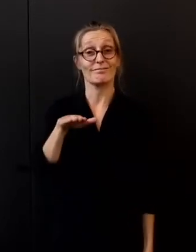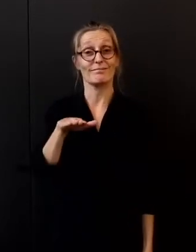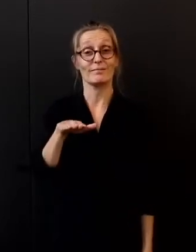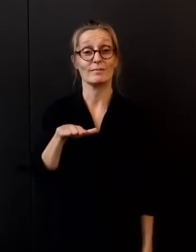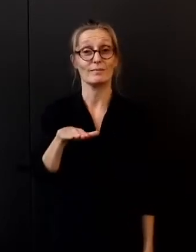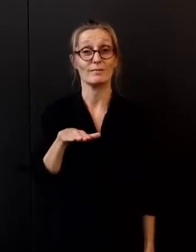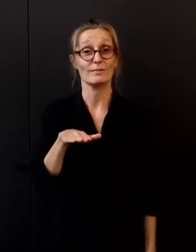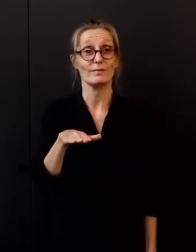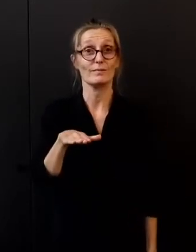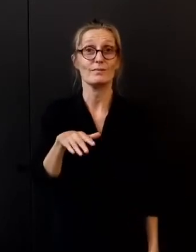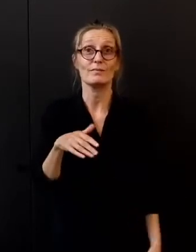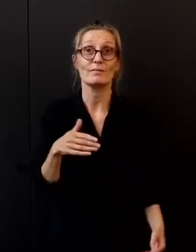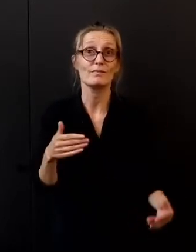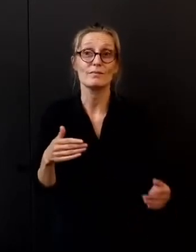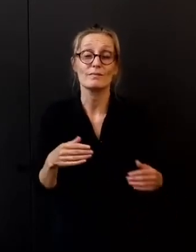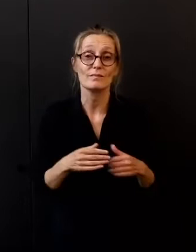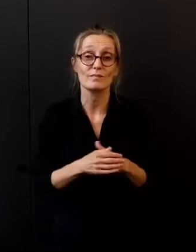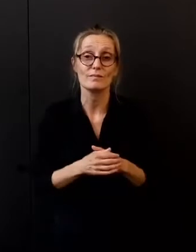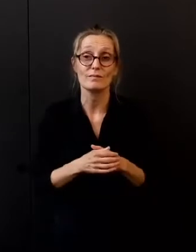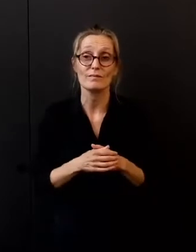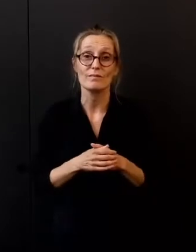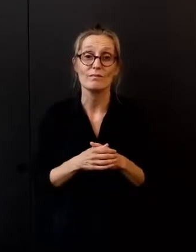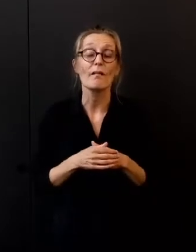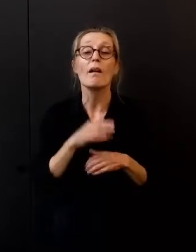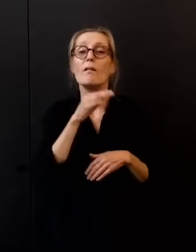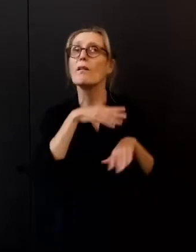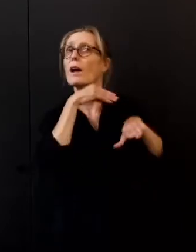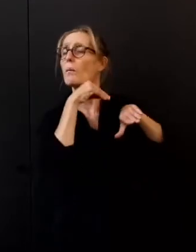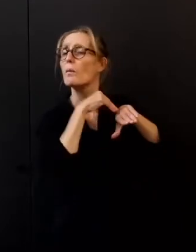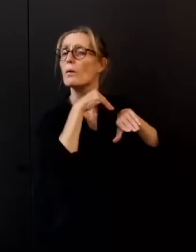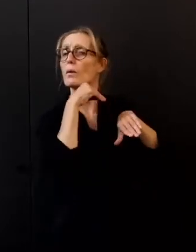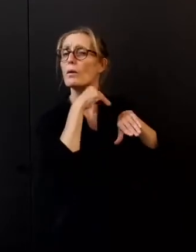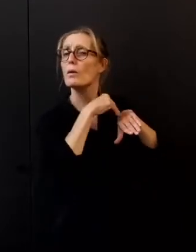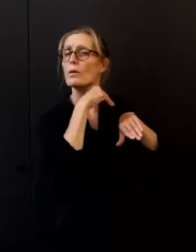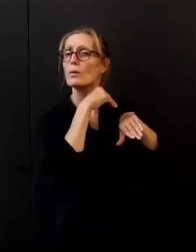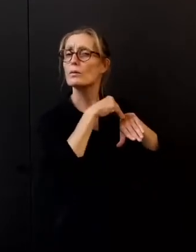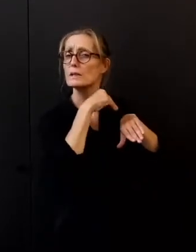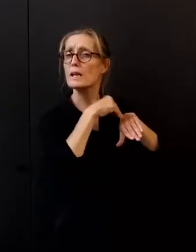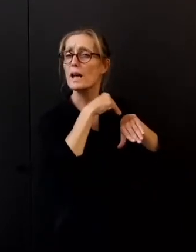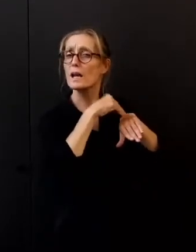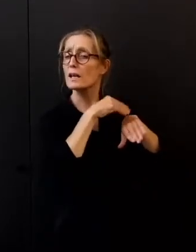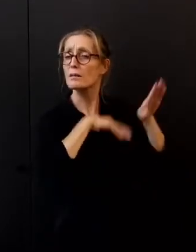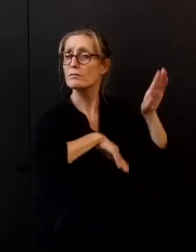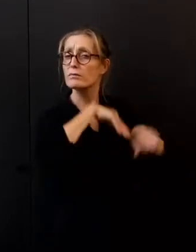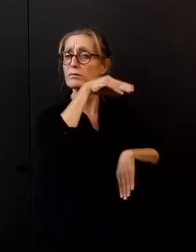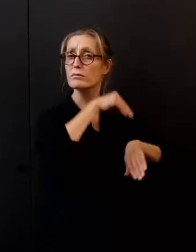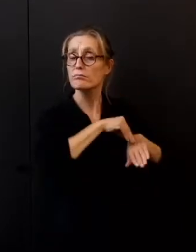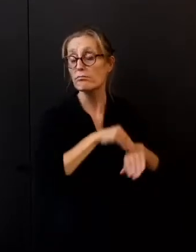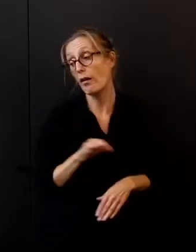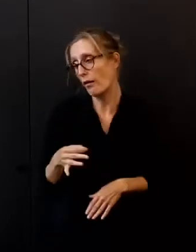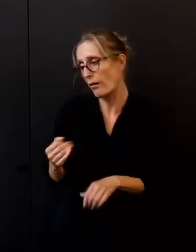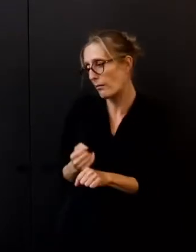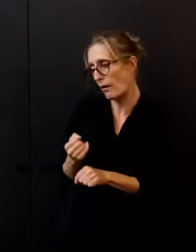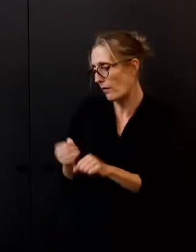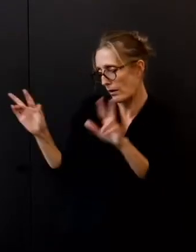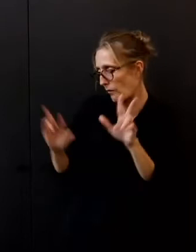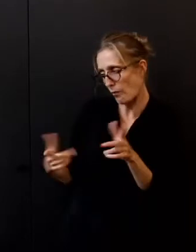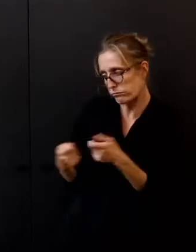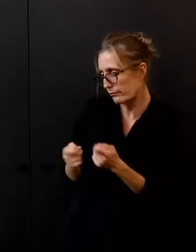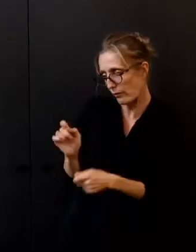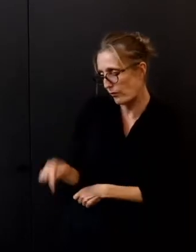Et on m'a toujours conseillé de m'orienter vers